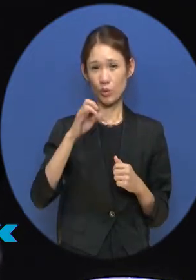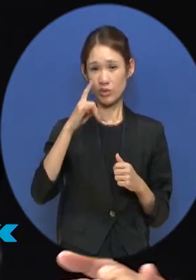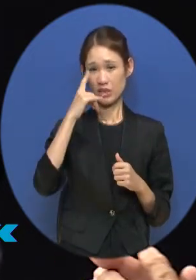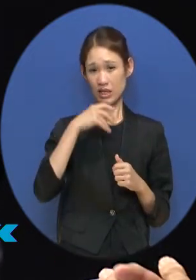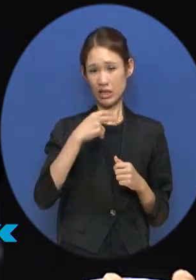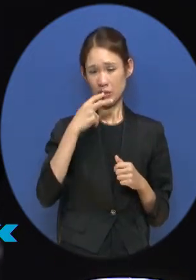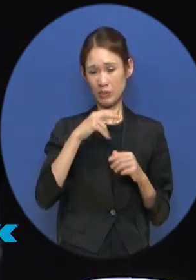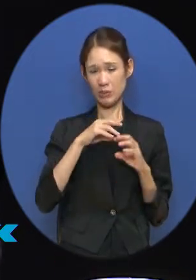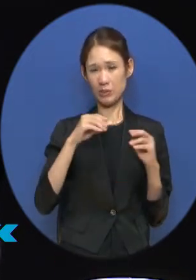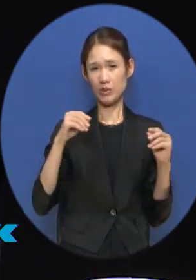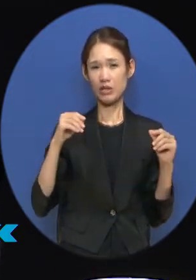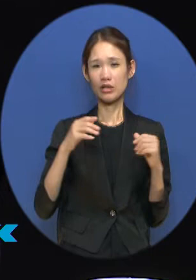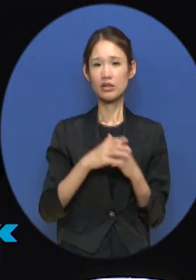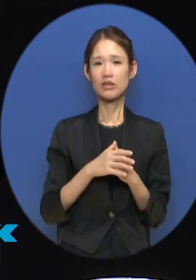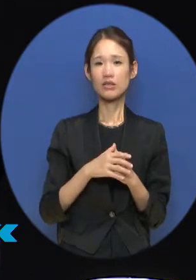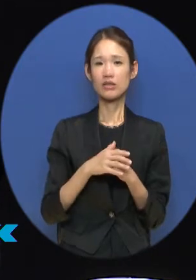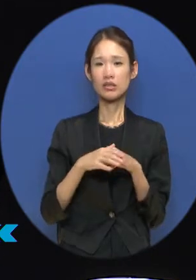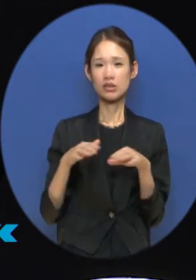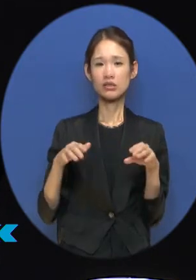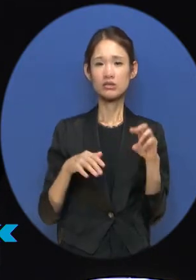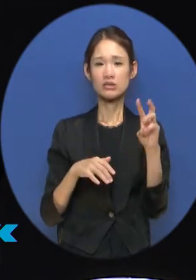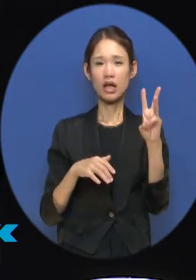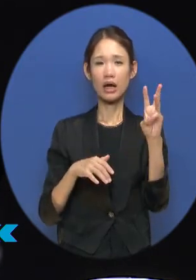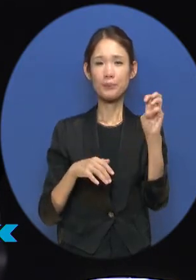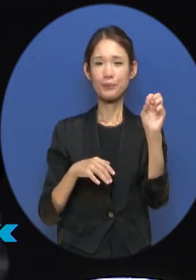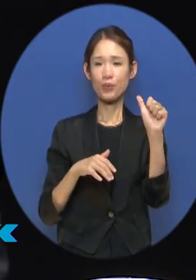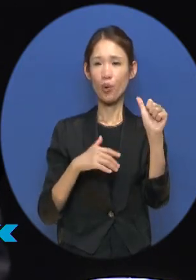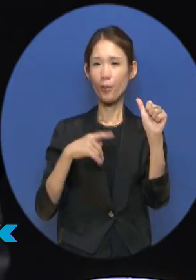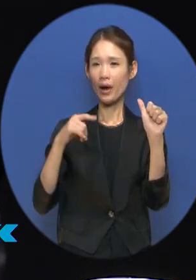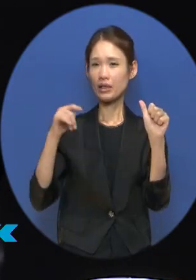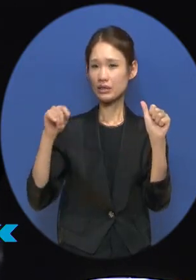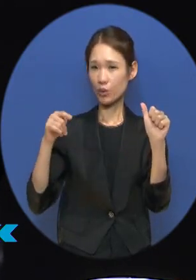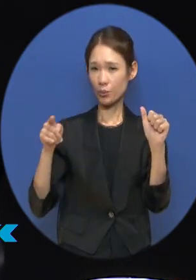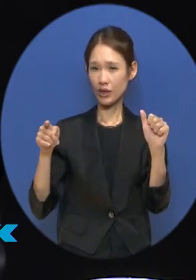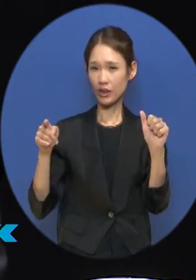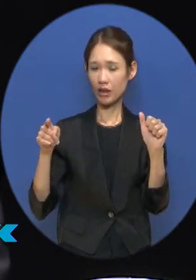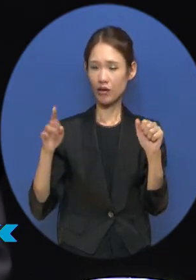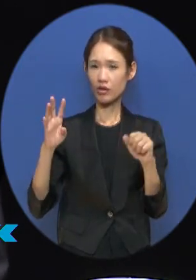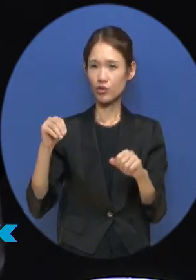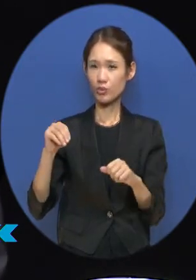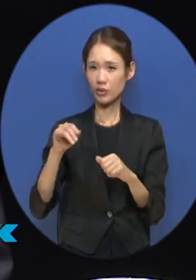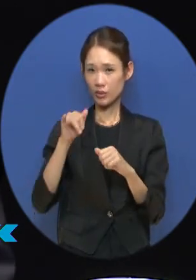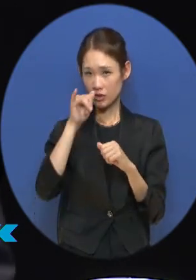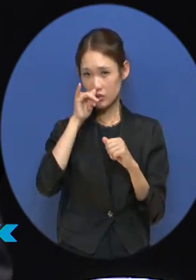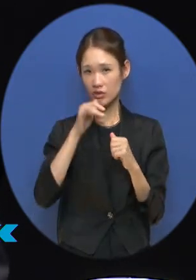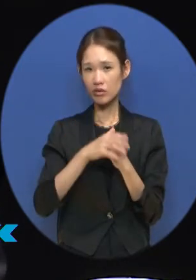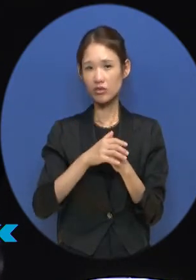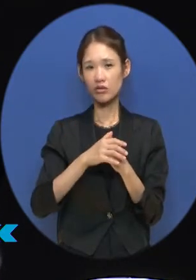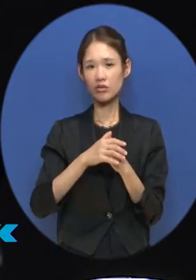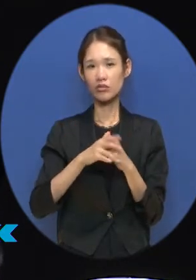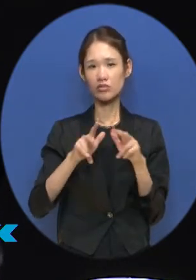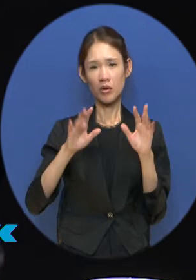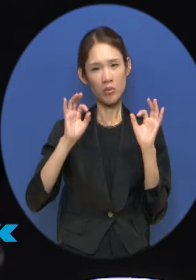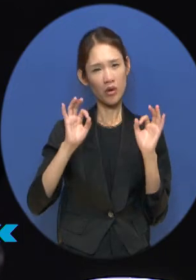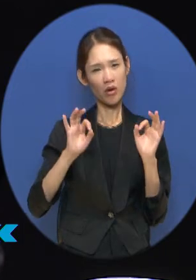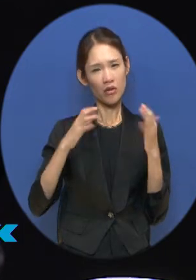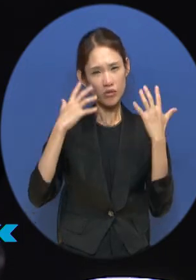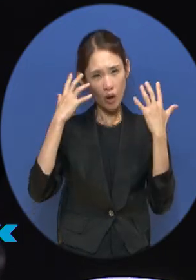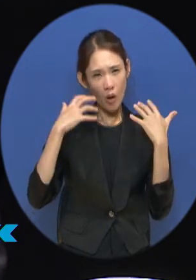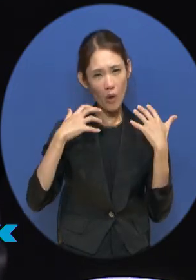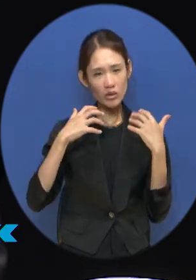초미세먼지 이제 실내 기준이 35 마이크로그램 큐브미터인데 지금 보니까